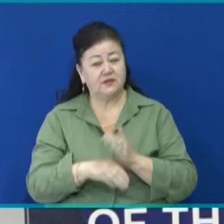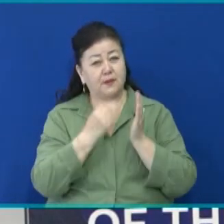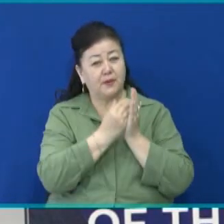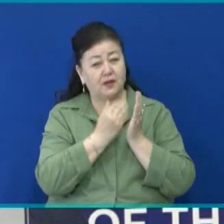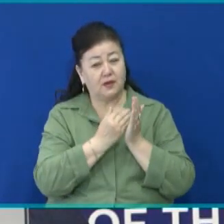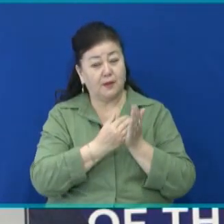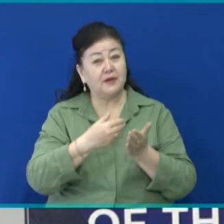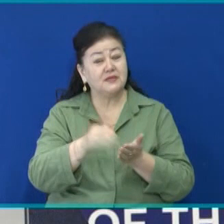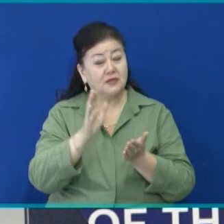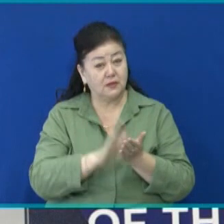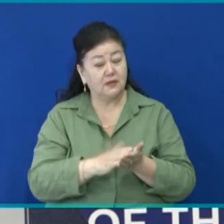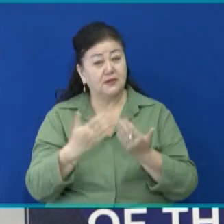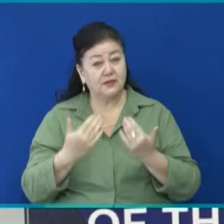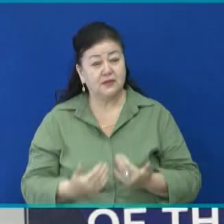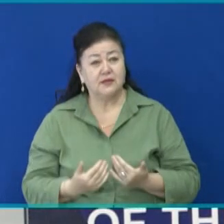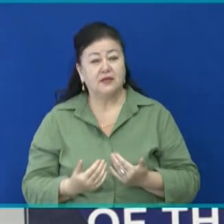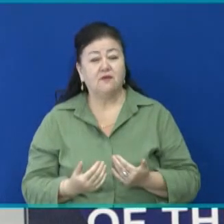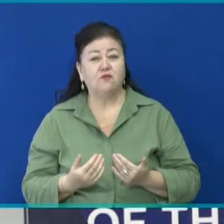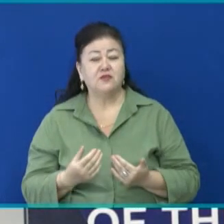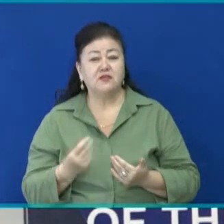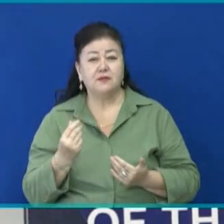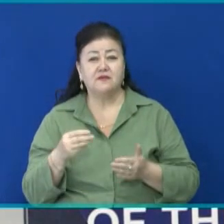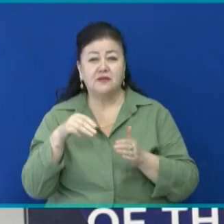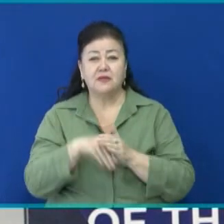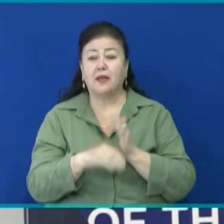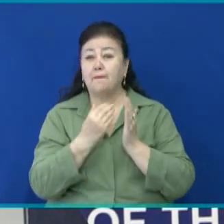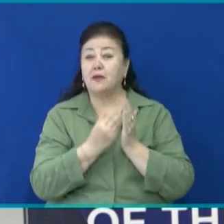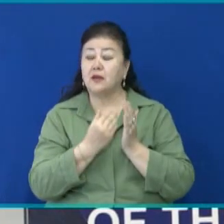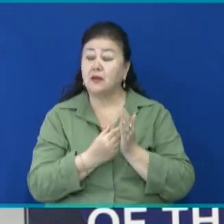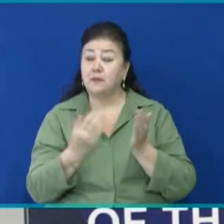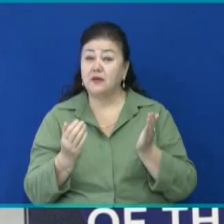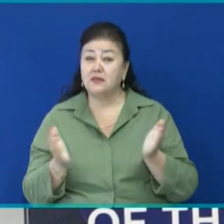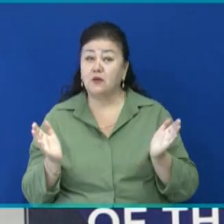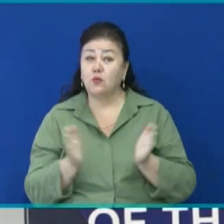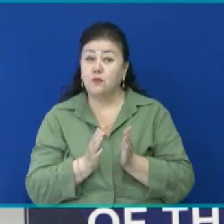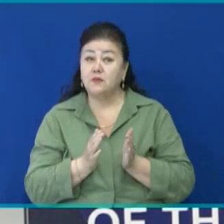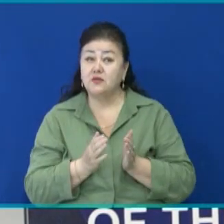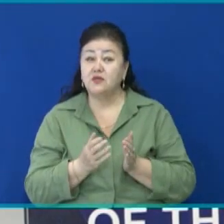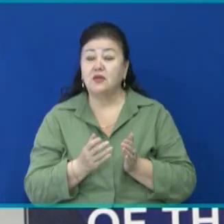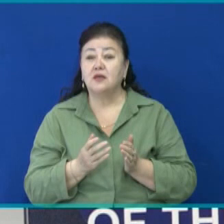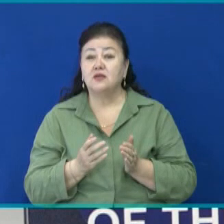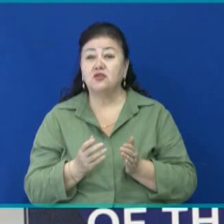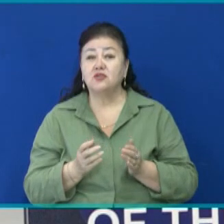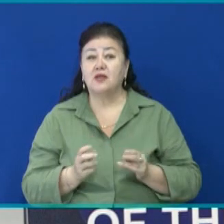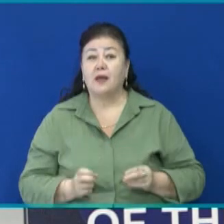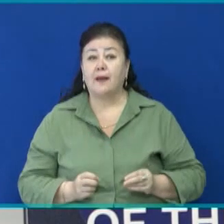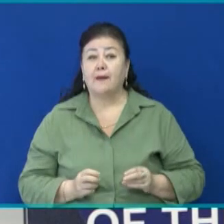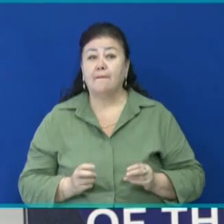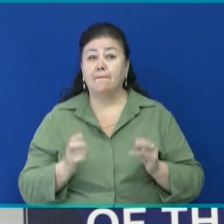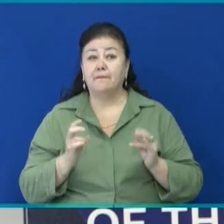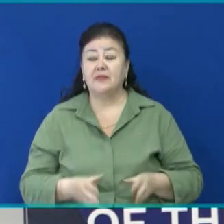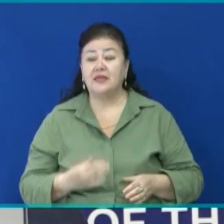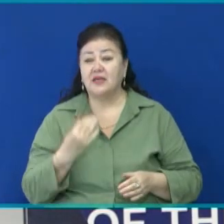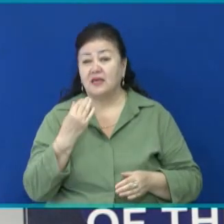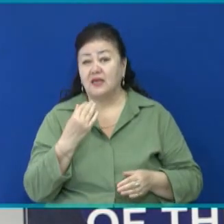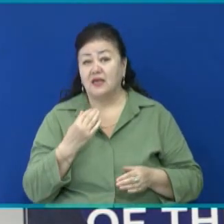бекітілді. Сумен жабдықтау саласындағы бекітілген инвестициялық бағдарлама тозуды азайтуға, апат жағдайын төмендетуге және қызметтердің сапасы